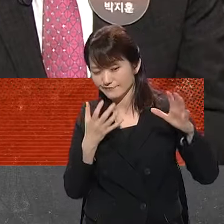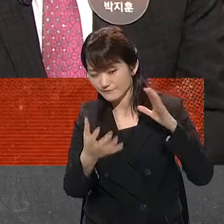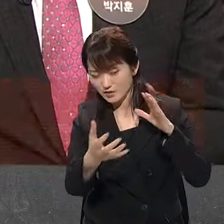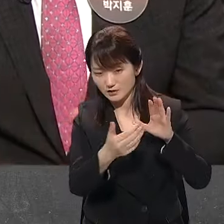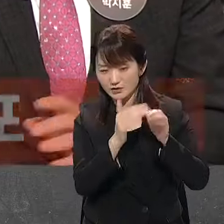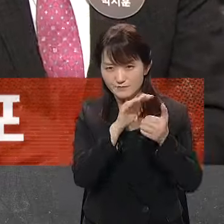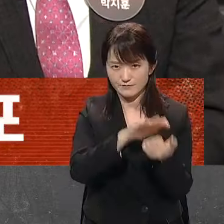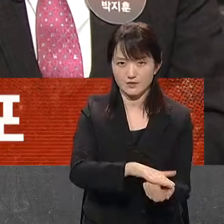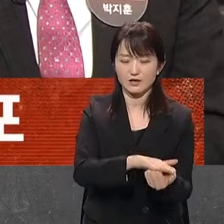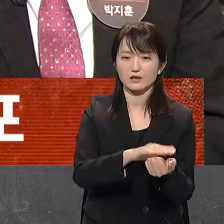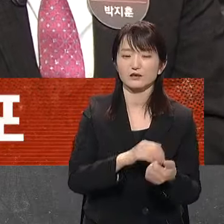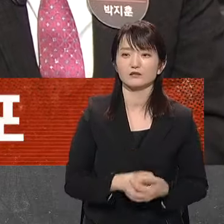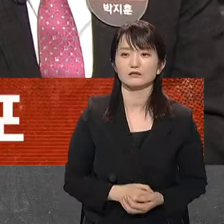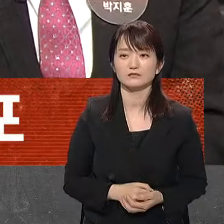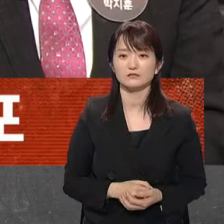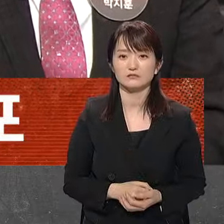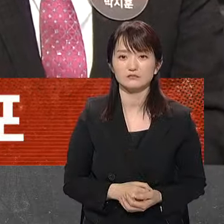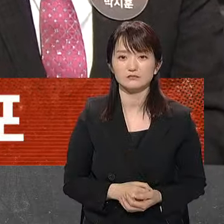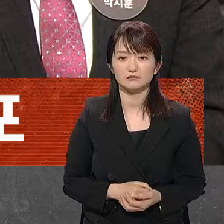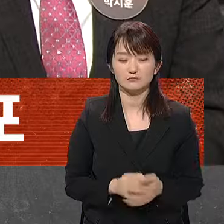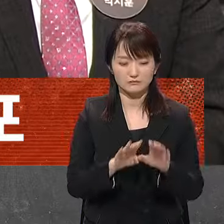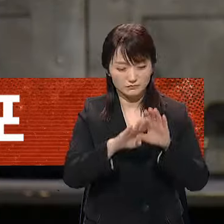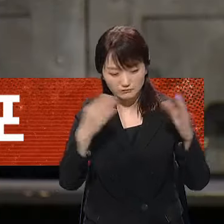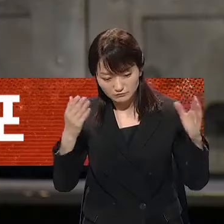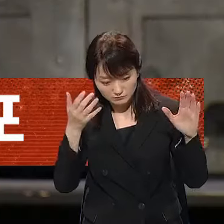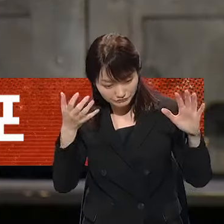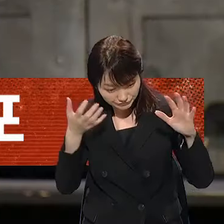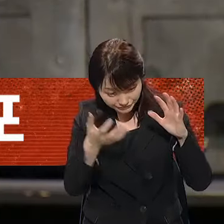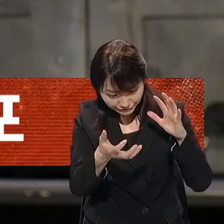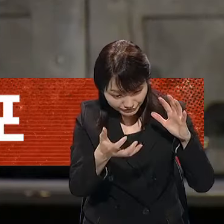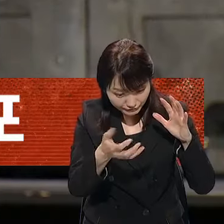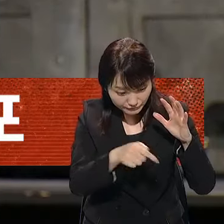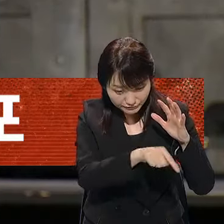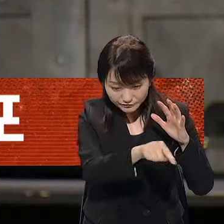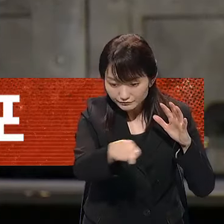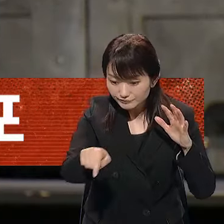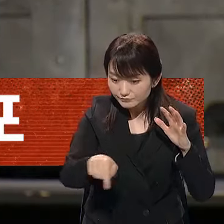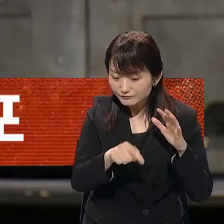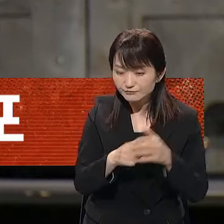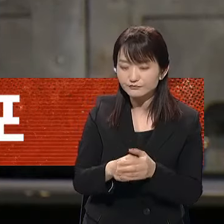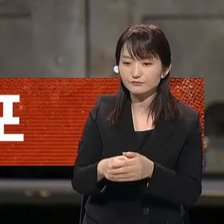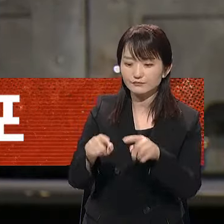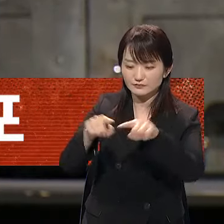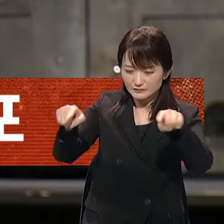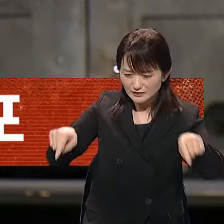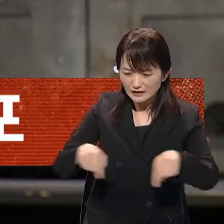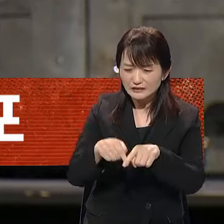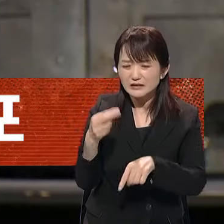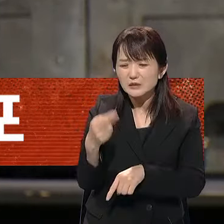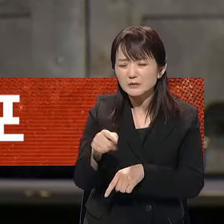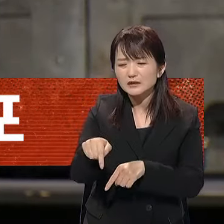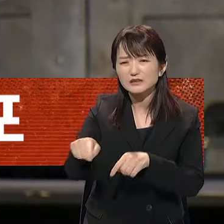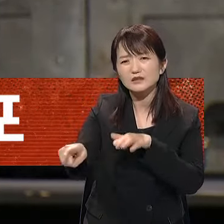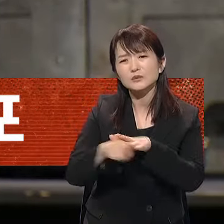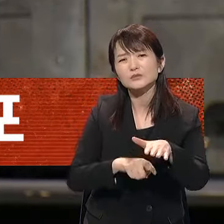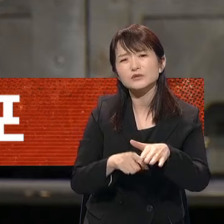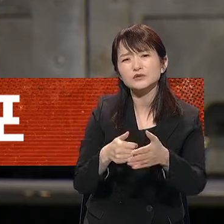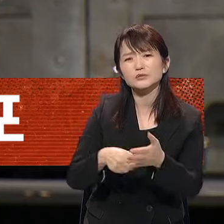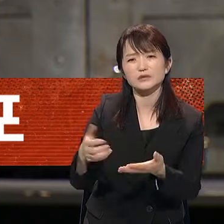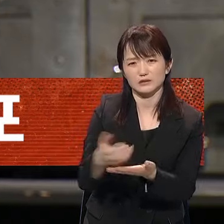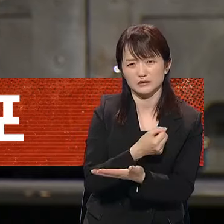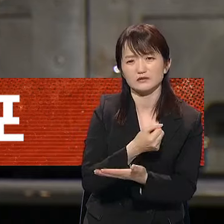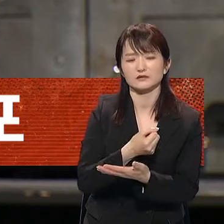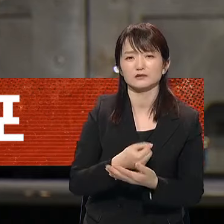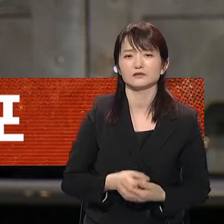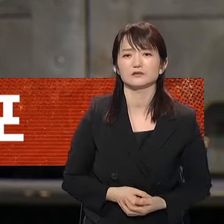그런 상황이고, 나중에 가보니까 그 안에 이 빈 택배 상자 아마 훔쳐서 물건을 가져가고 있었던